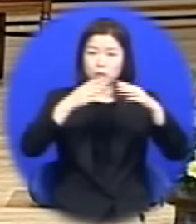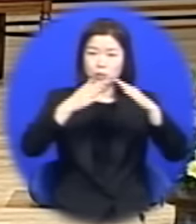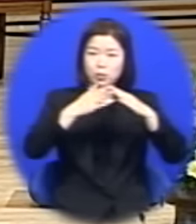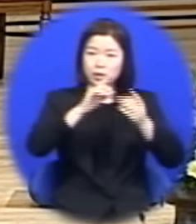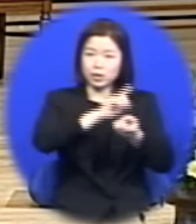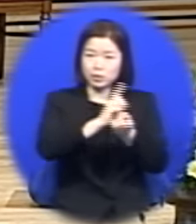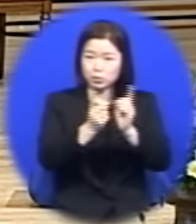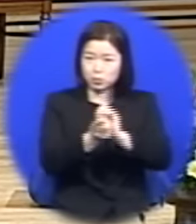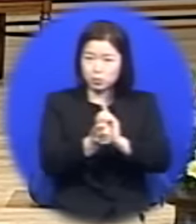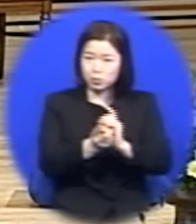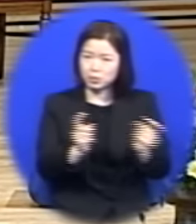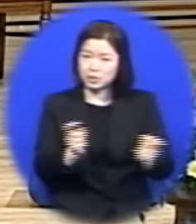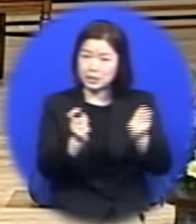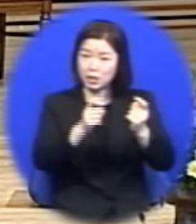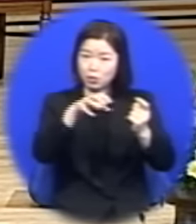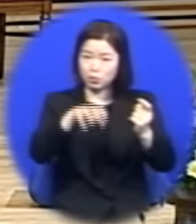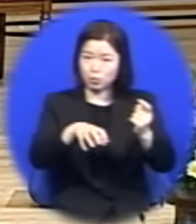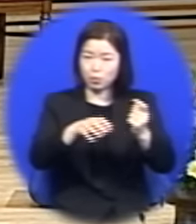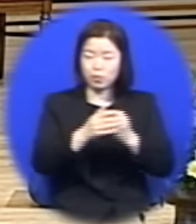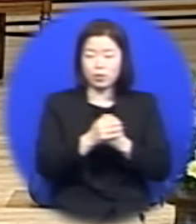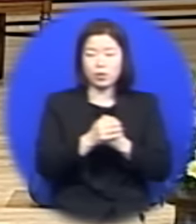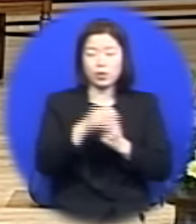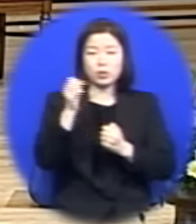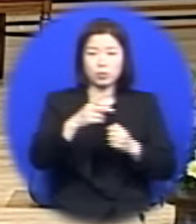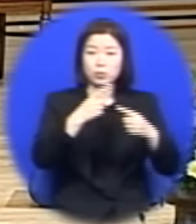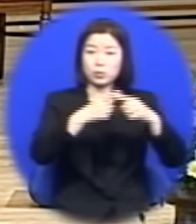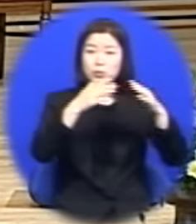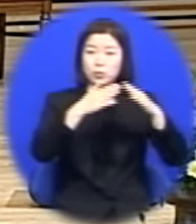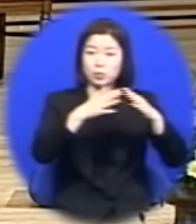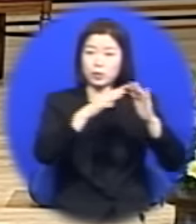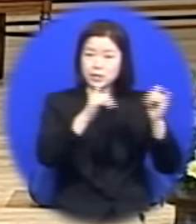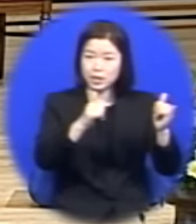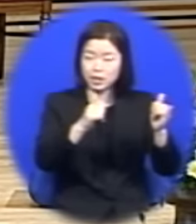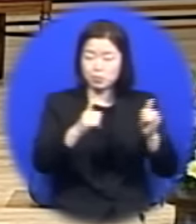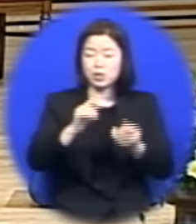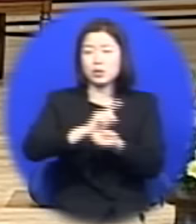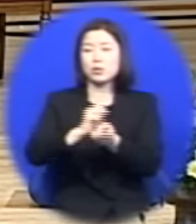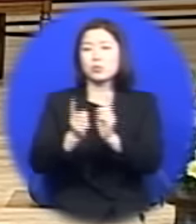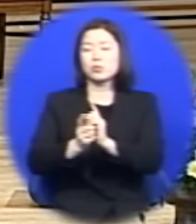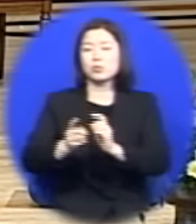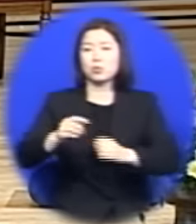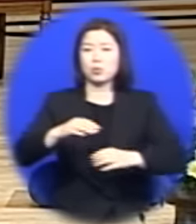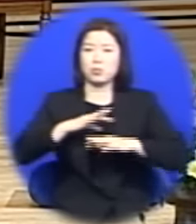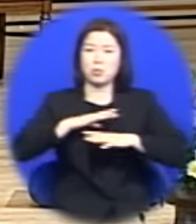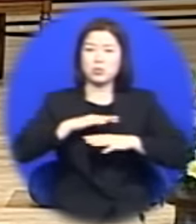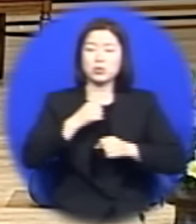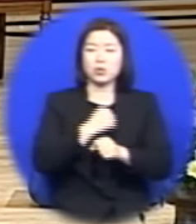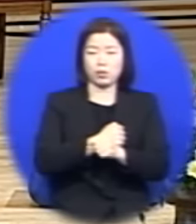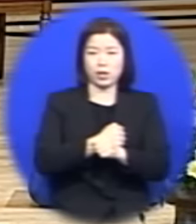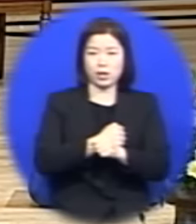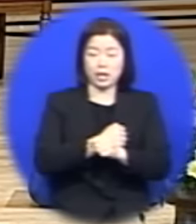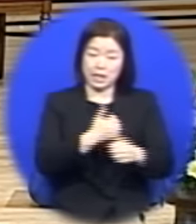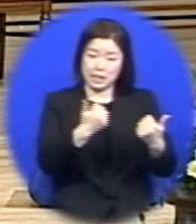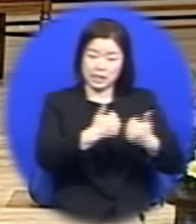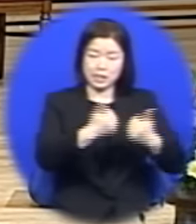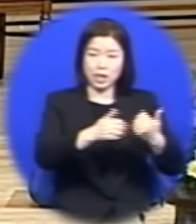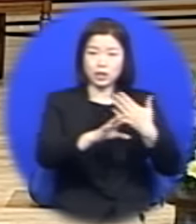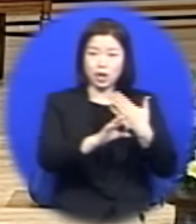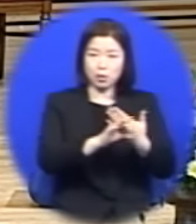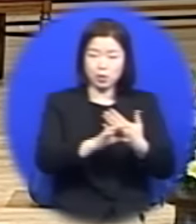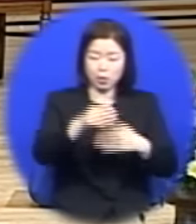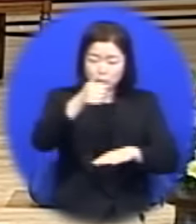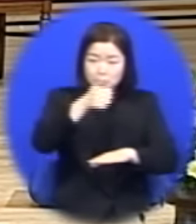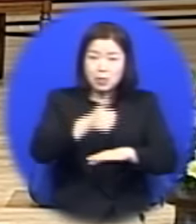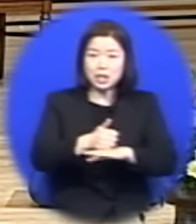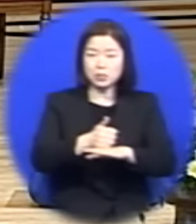곳이다. 교인들이 교인들을 무서워합니다. 상담을 해보면 꼭 마지막에는 다른 교인들은 모르게